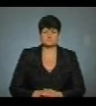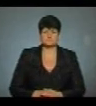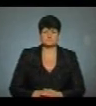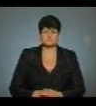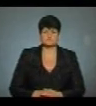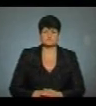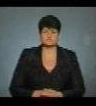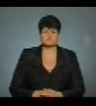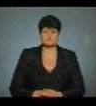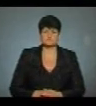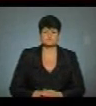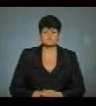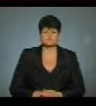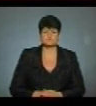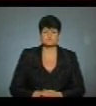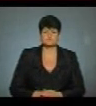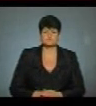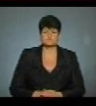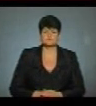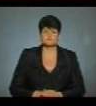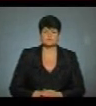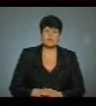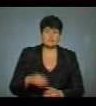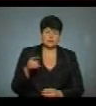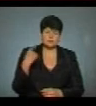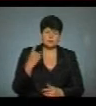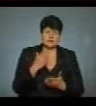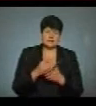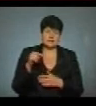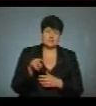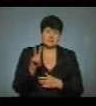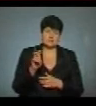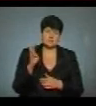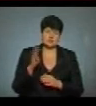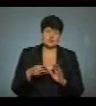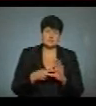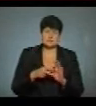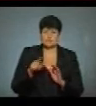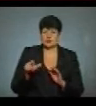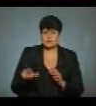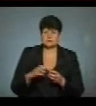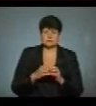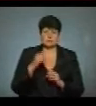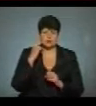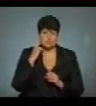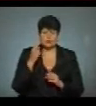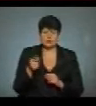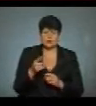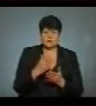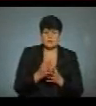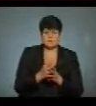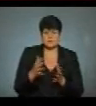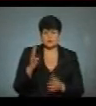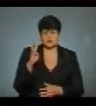на Суспільному. Тернопіль. На Тернопільщині є 1247 людей з вадами слуху. У Тернополі їх